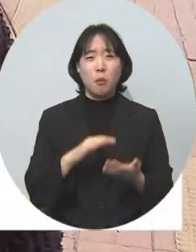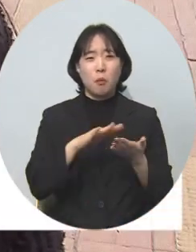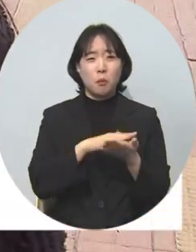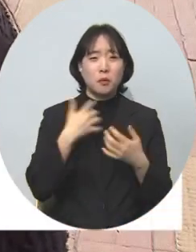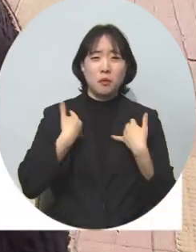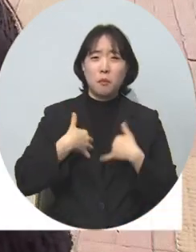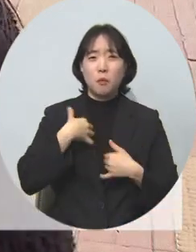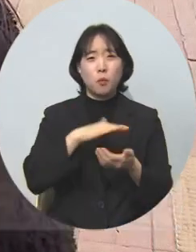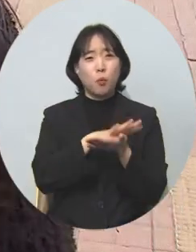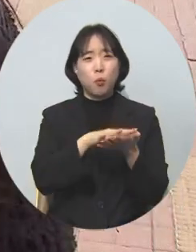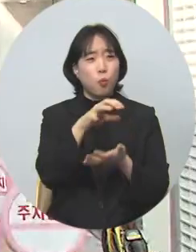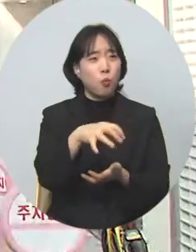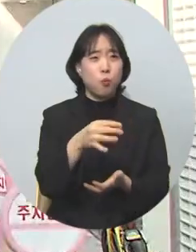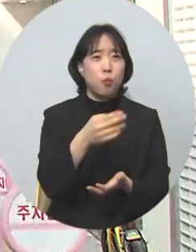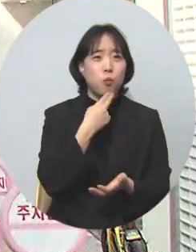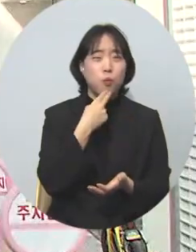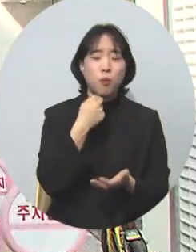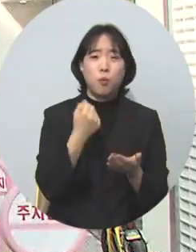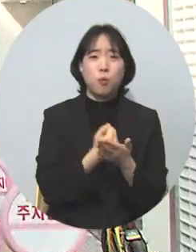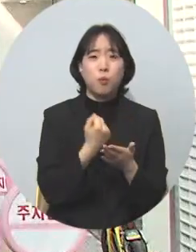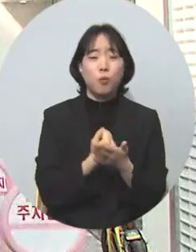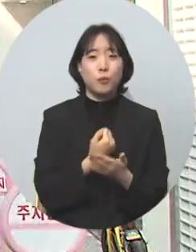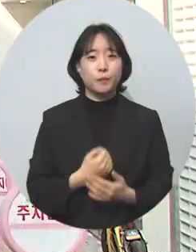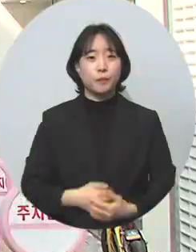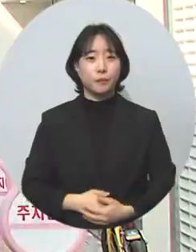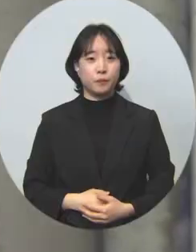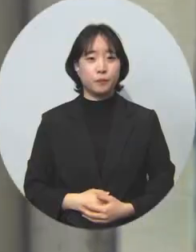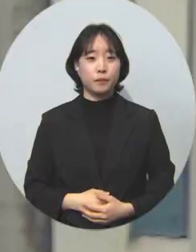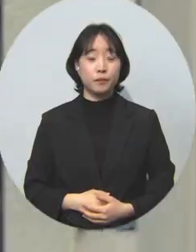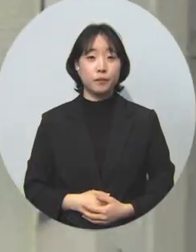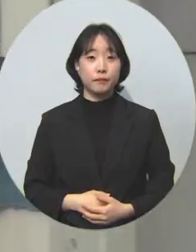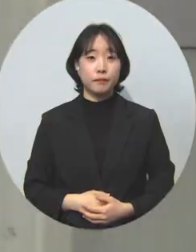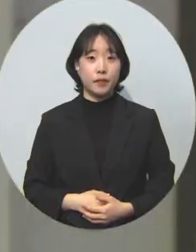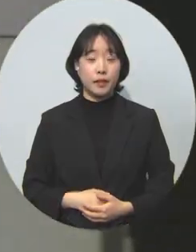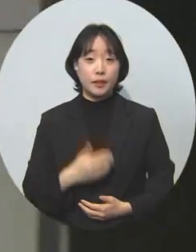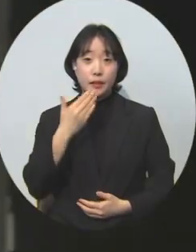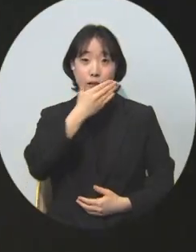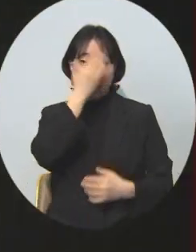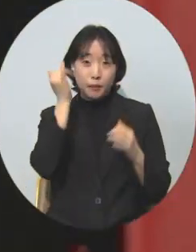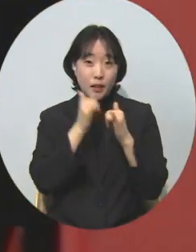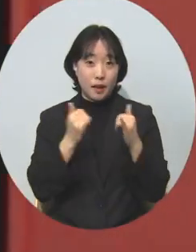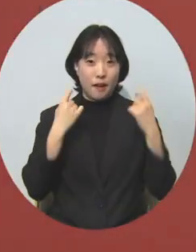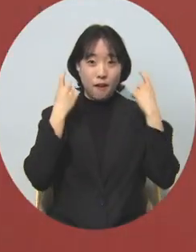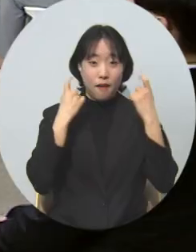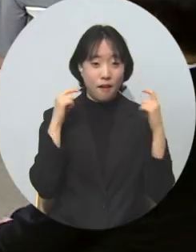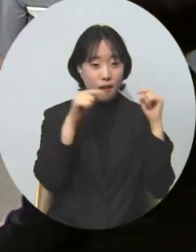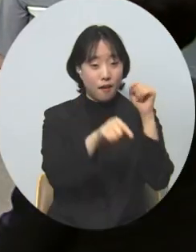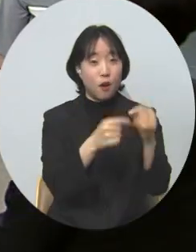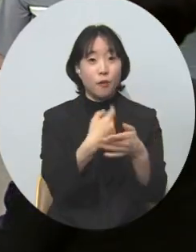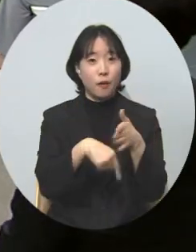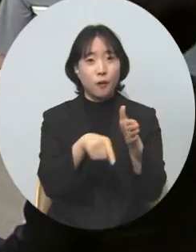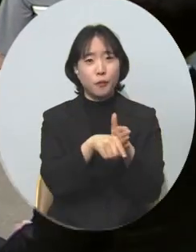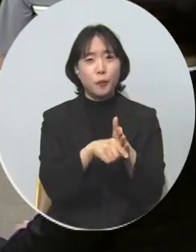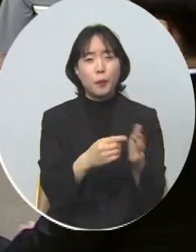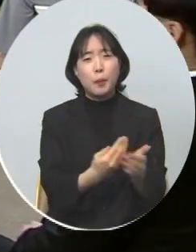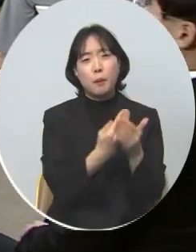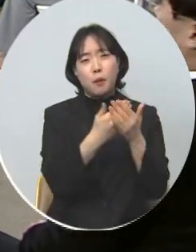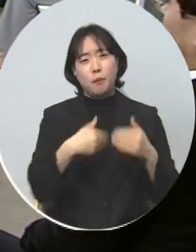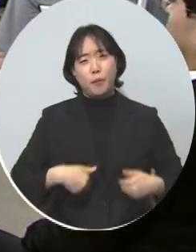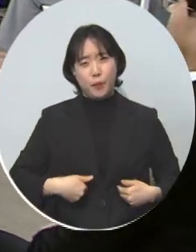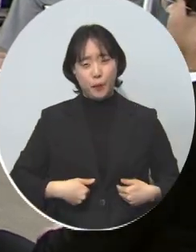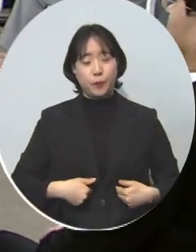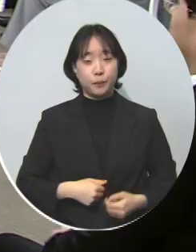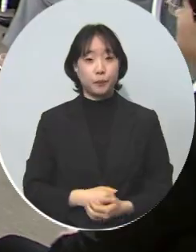많이 생겼으면 지역경제와 청년세대 유입을 위해 동성로 활성화가 절실한 상황 가 동성로의